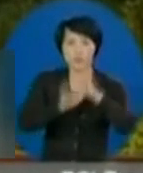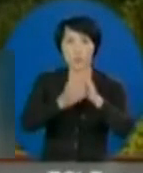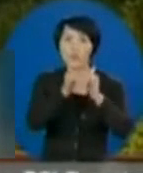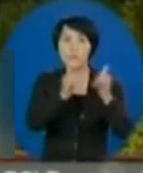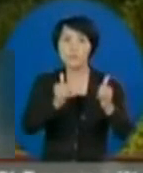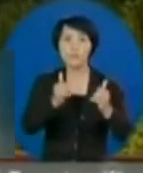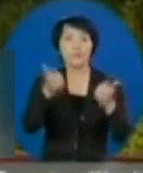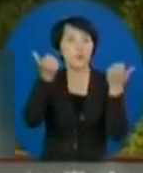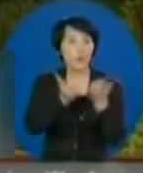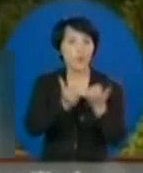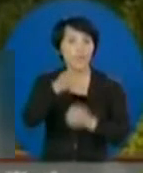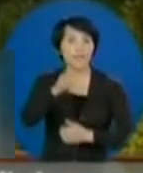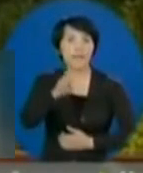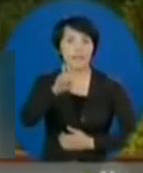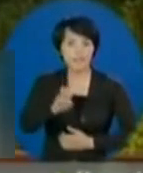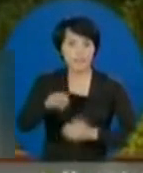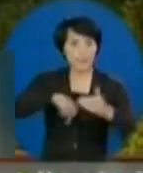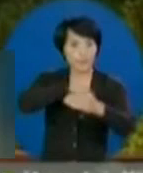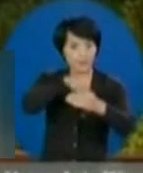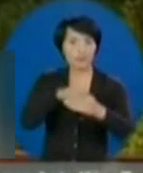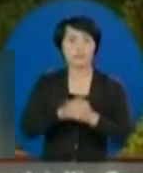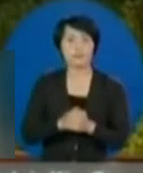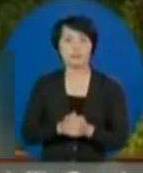최고인민회의 상임위원회 내각은